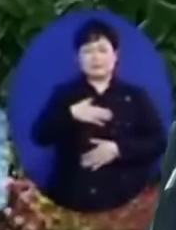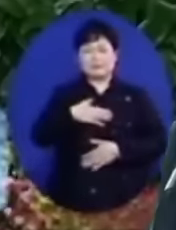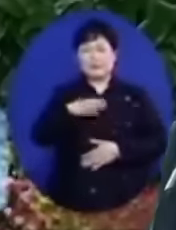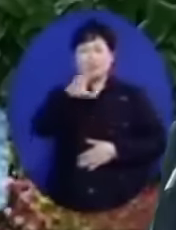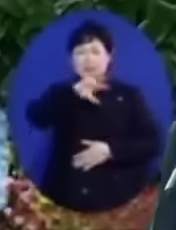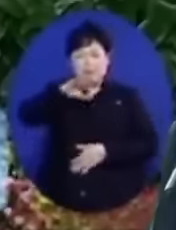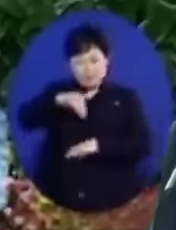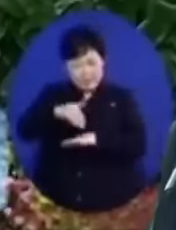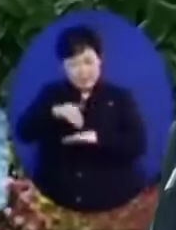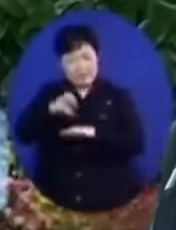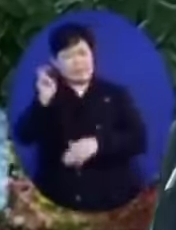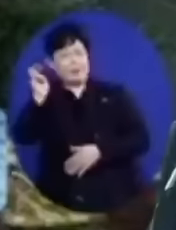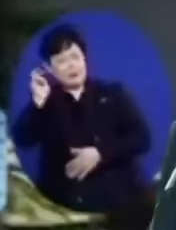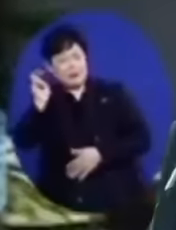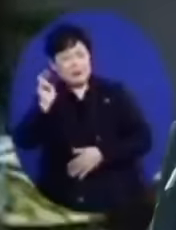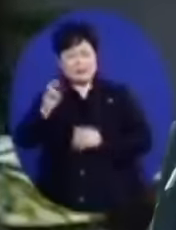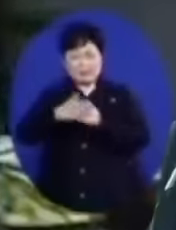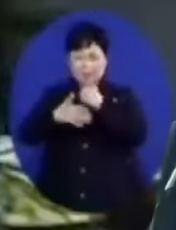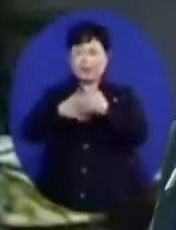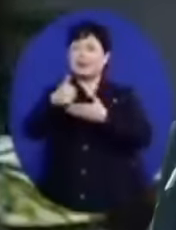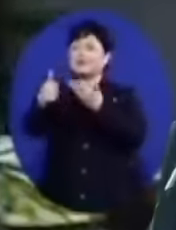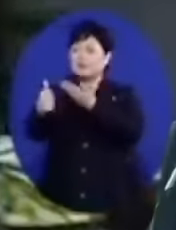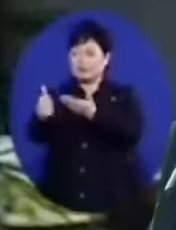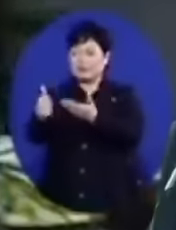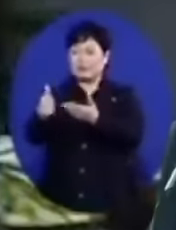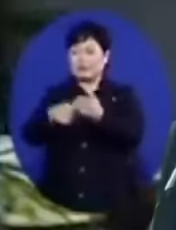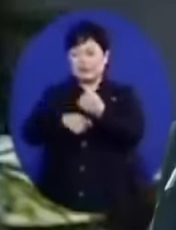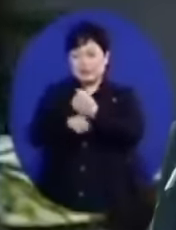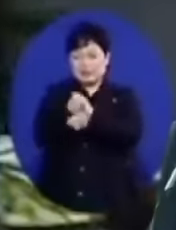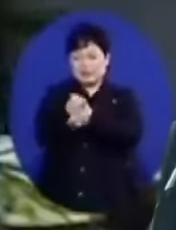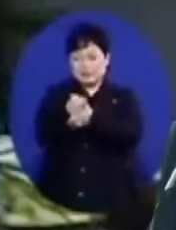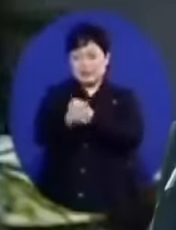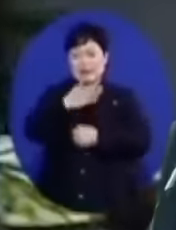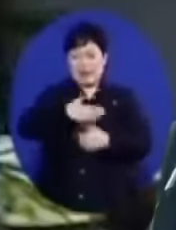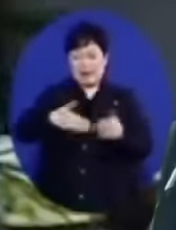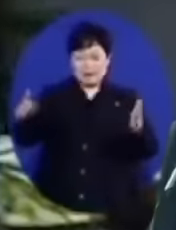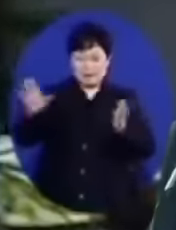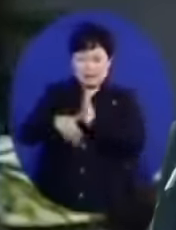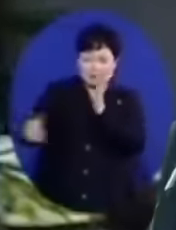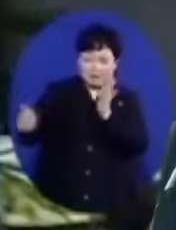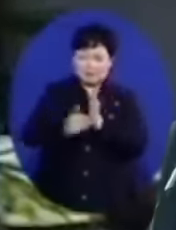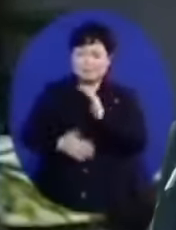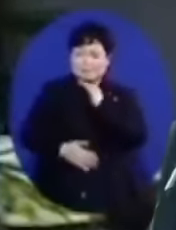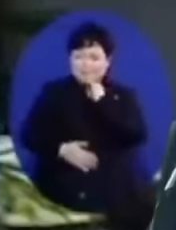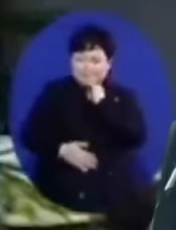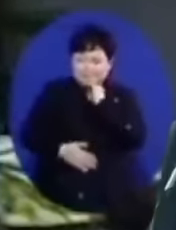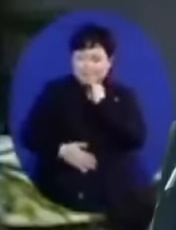연단하는 것이다. 그러므로 하나님이 뜻을 이룰 때까지 참고 기다리자.